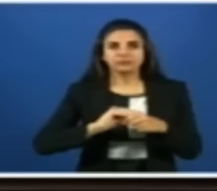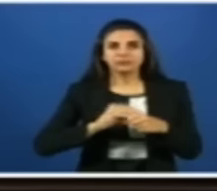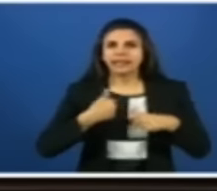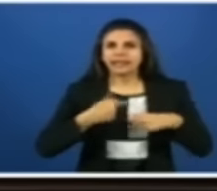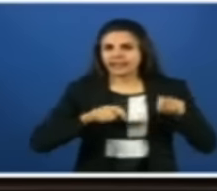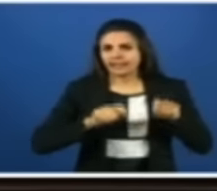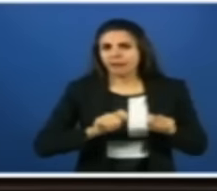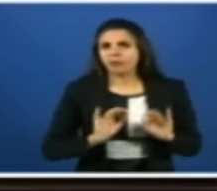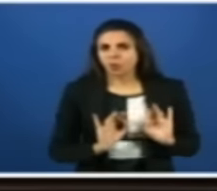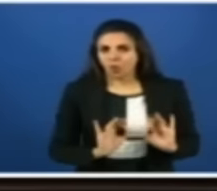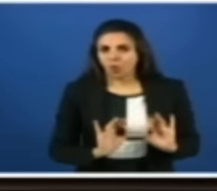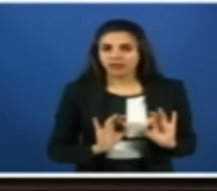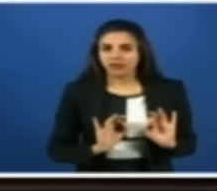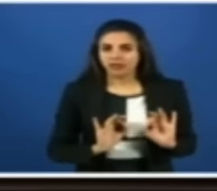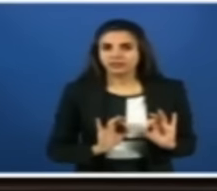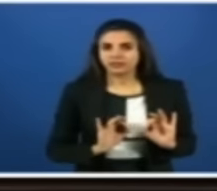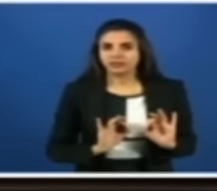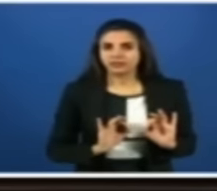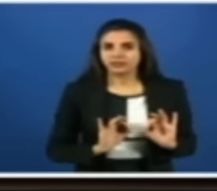gerçekleştireceğimiz